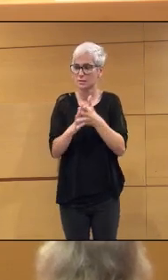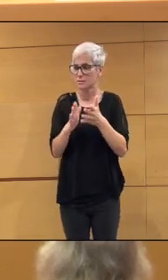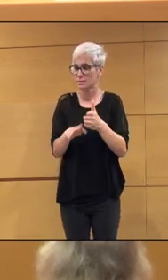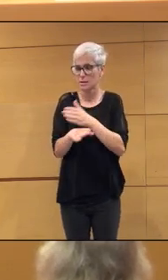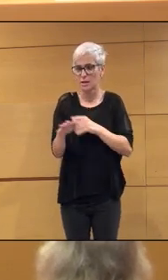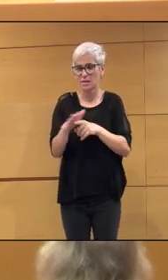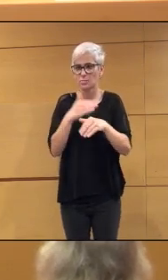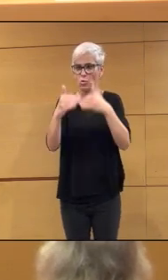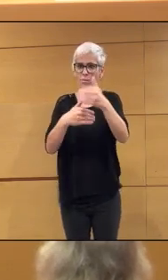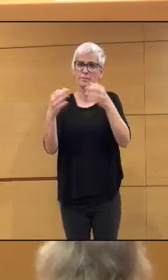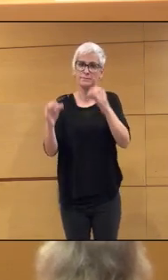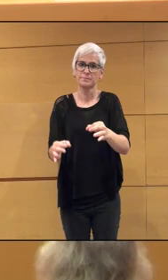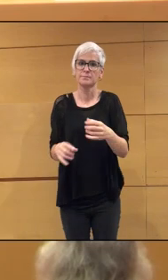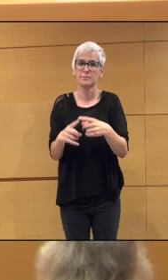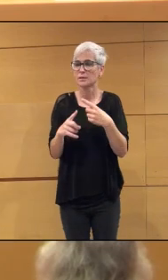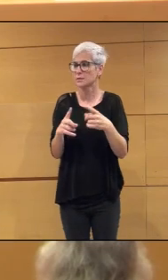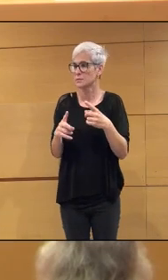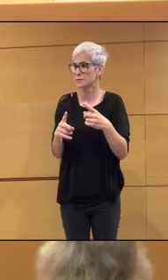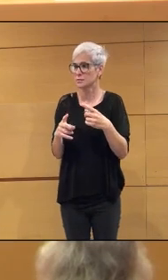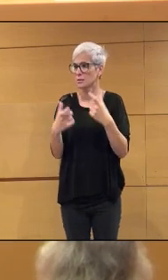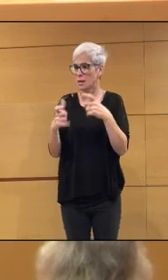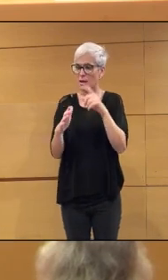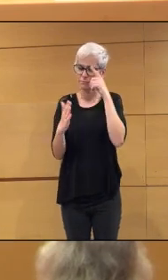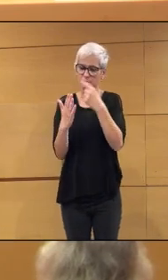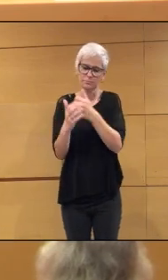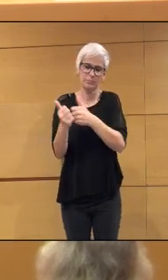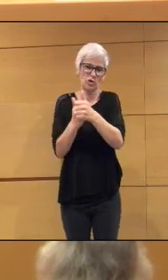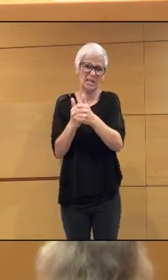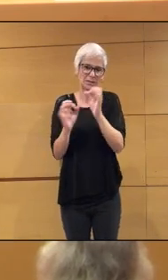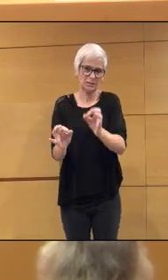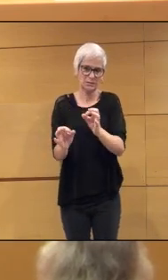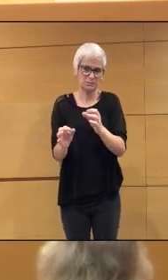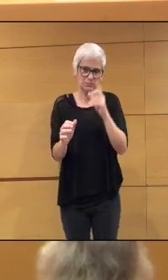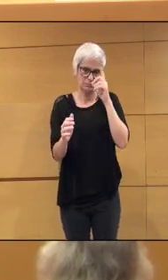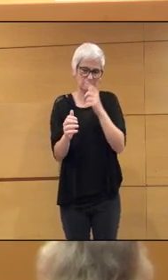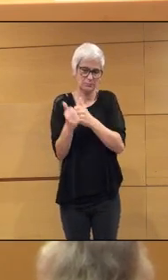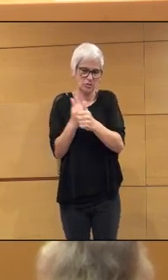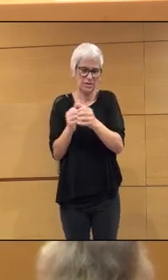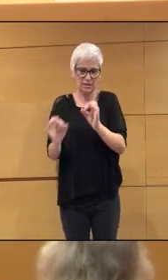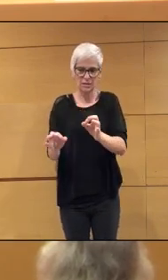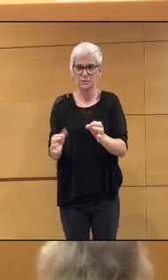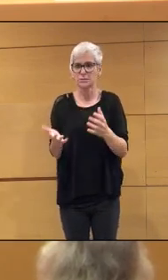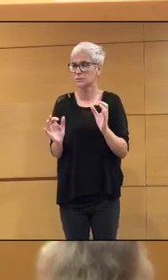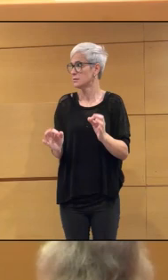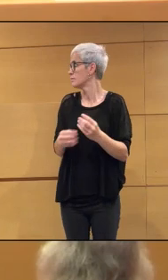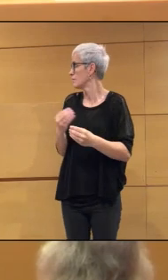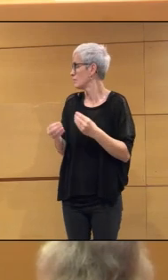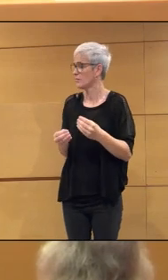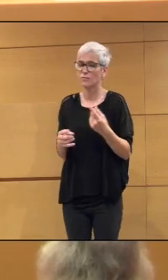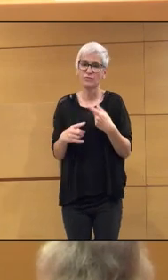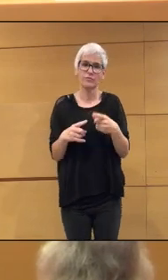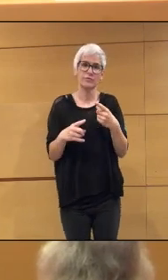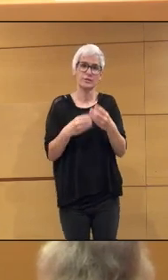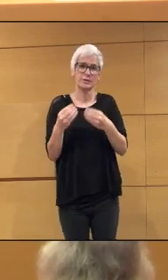europea, és una de les prioritats de l'agenda 2030, té el Sustainable Development